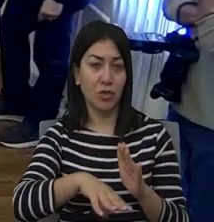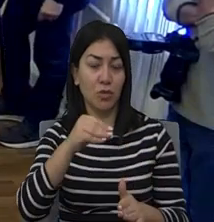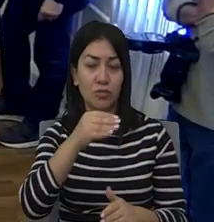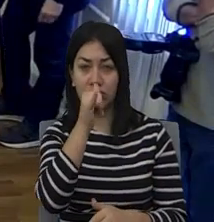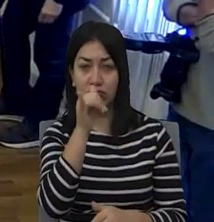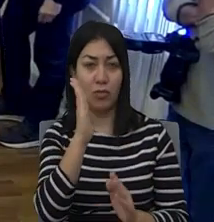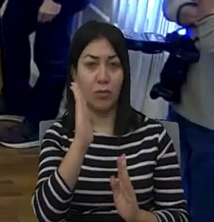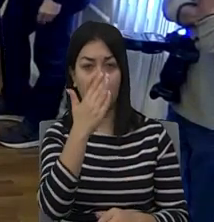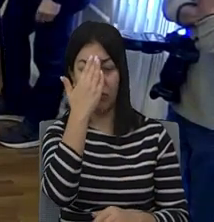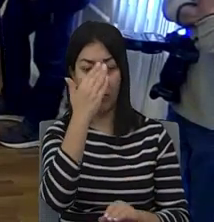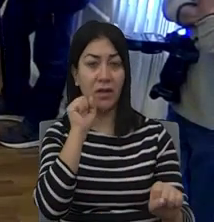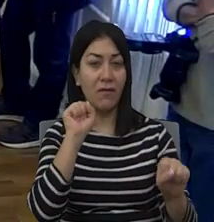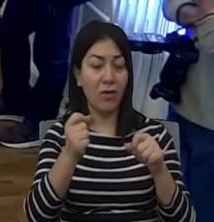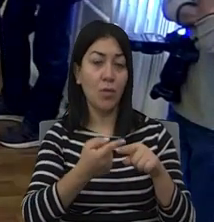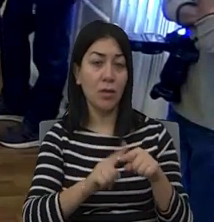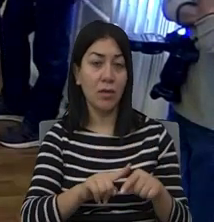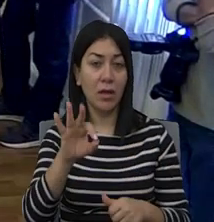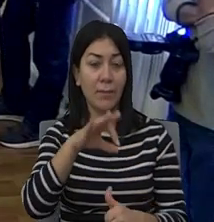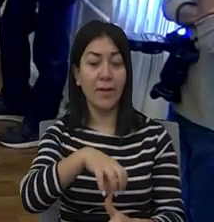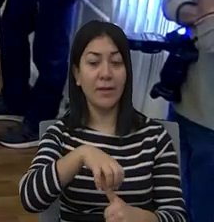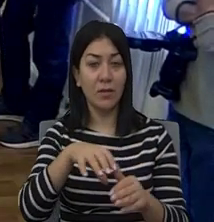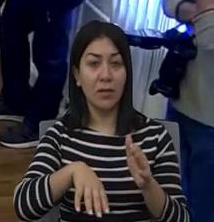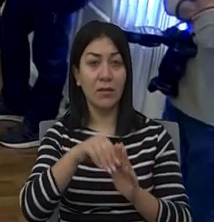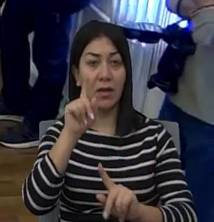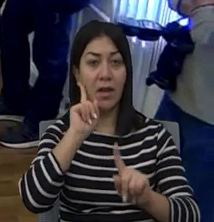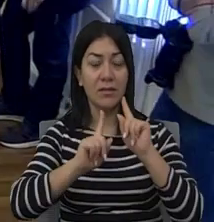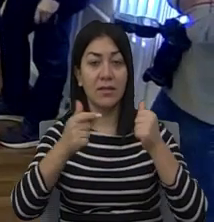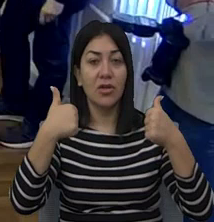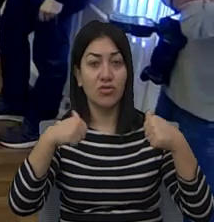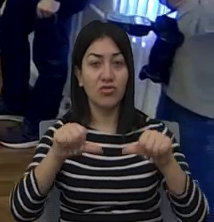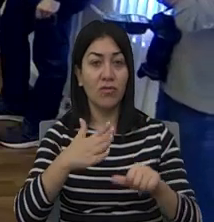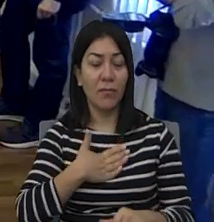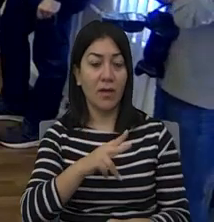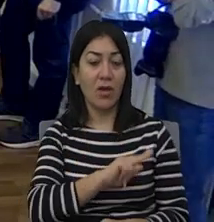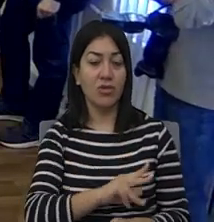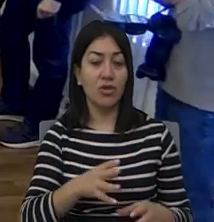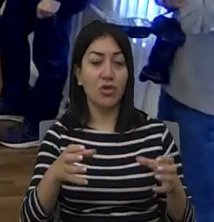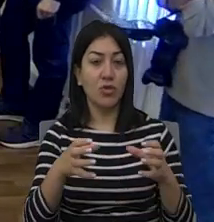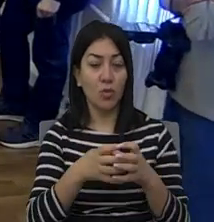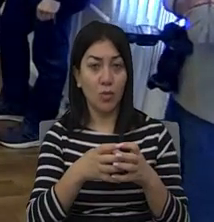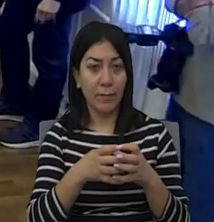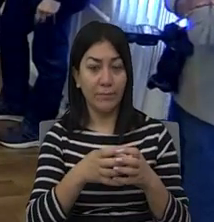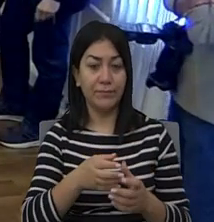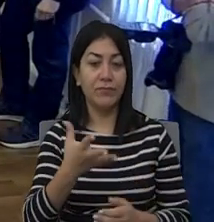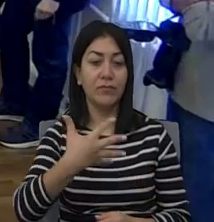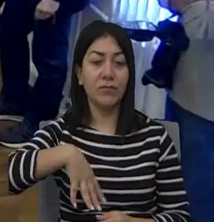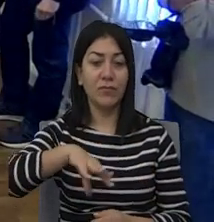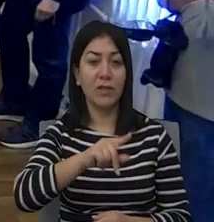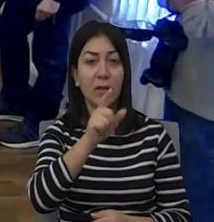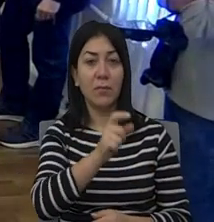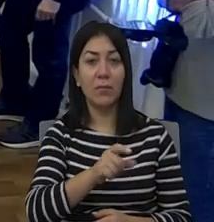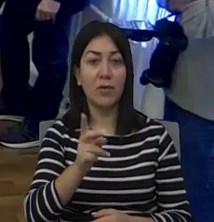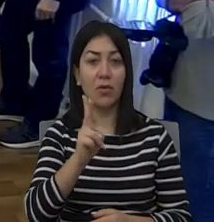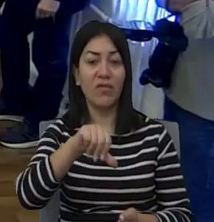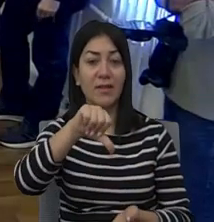ընտրական հանձնաժողովը եւ մեր աշխատակազմը, մեր բոլոր այն անձինք, ովքեր ներգրաված